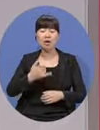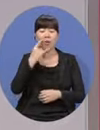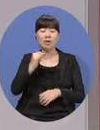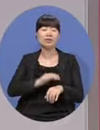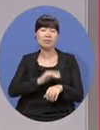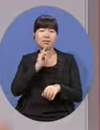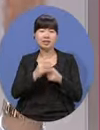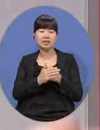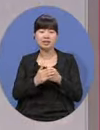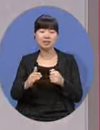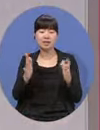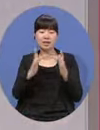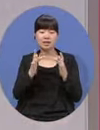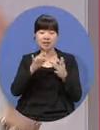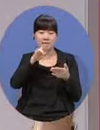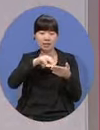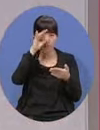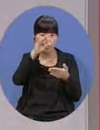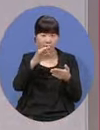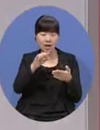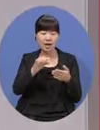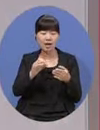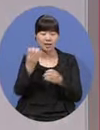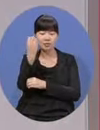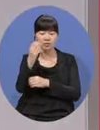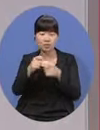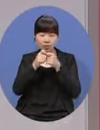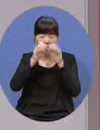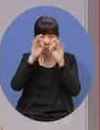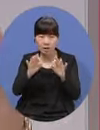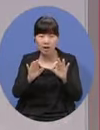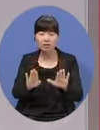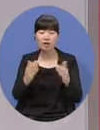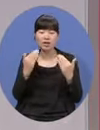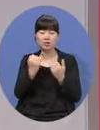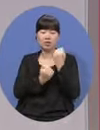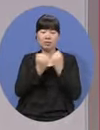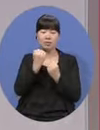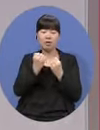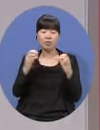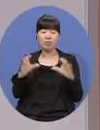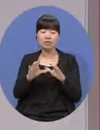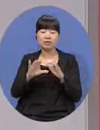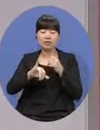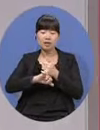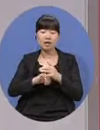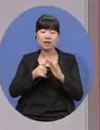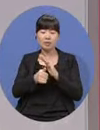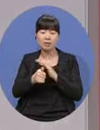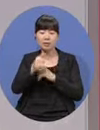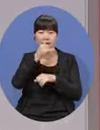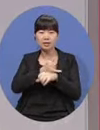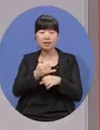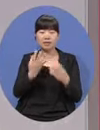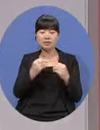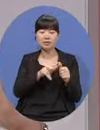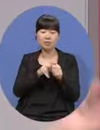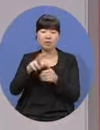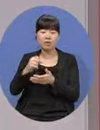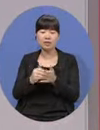해서 저는 인터넷도 읽어보고 신문 좀 꼼꼼히 보고 그리고 학교 설명에 꼭 가고요 학원 설명에 좀 가서 많은 정보를